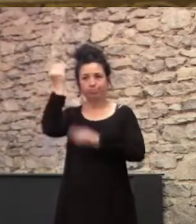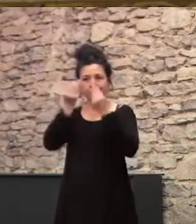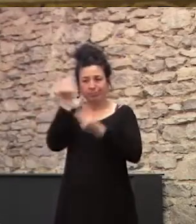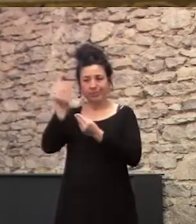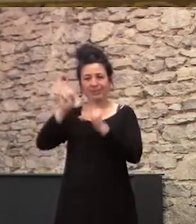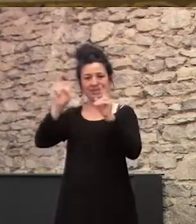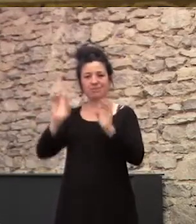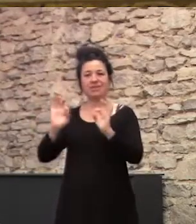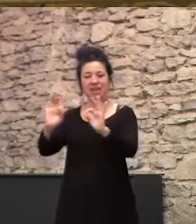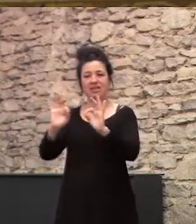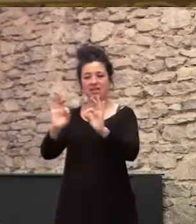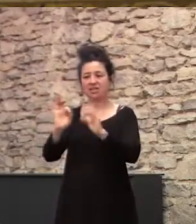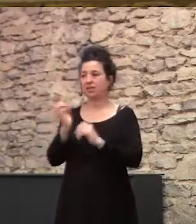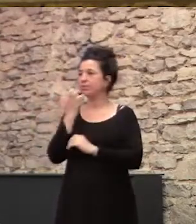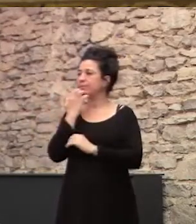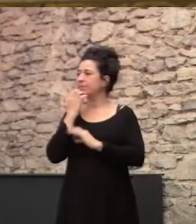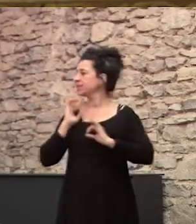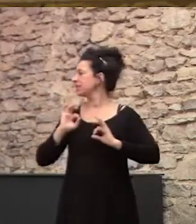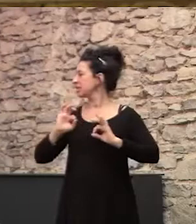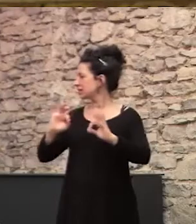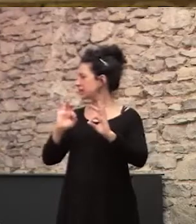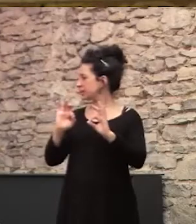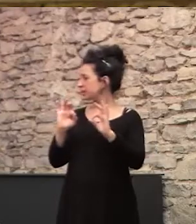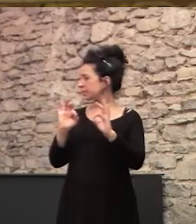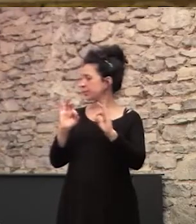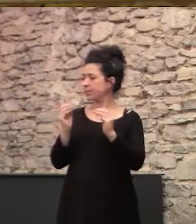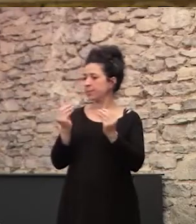ba zez